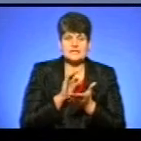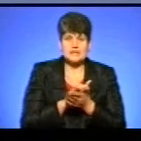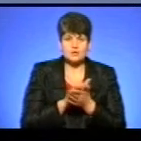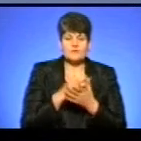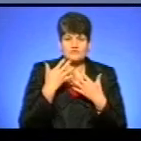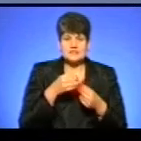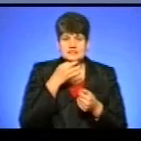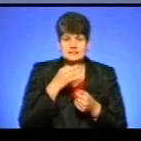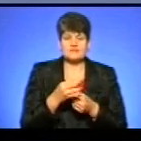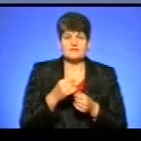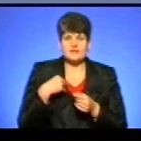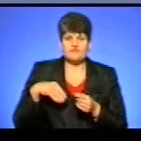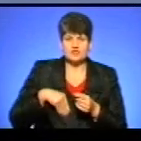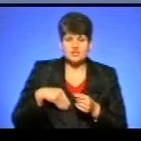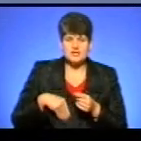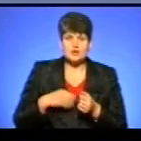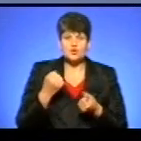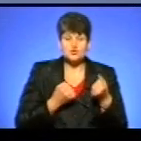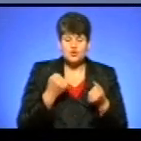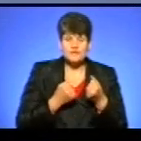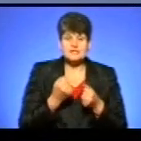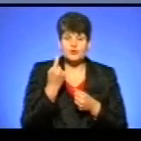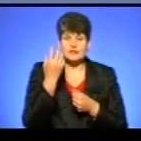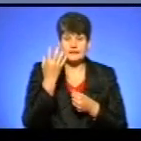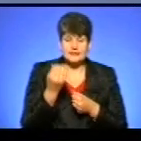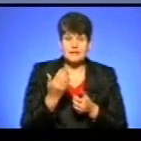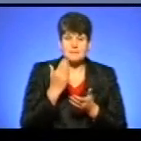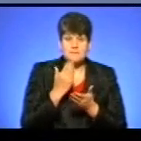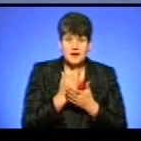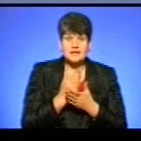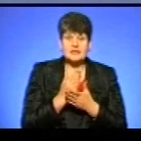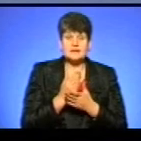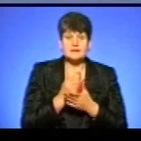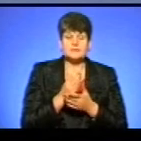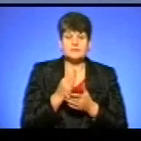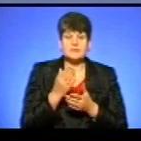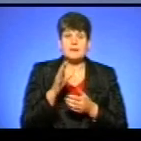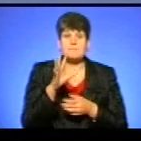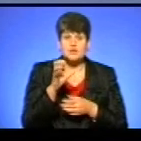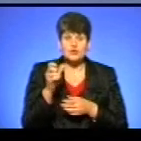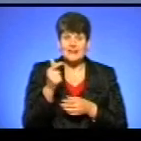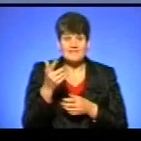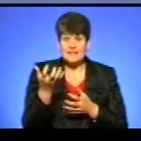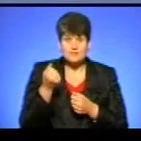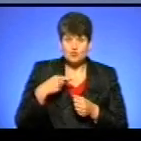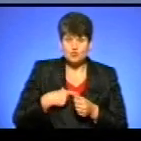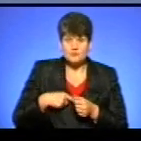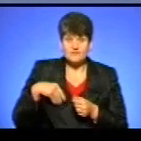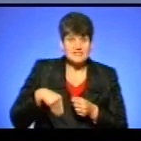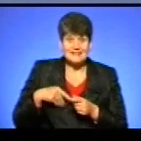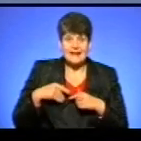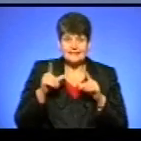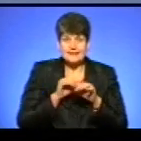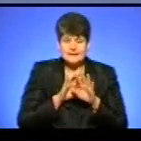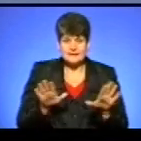вже сказали, він в кишеню шофер має за день, каже, якщо я 500 гривень не возьму собі в кишеню, то я не